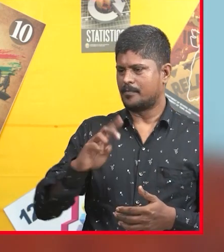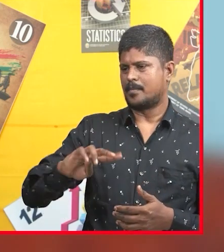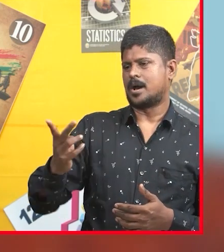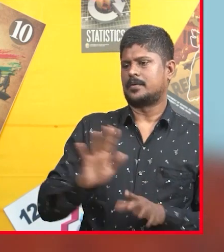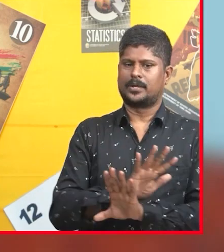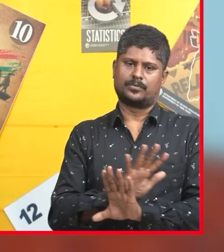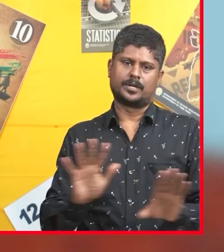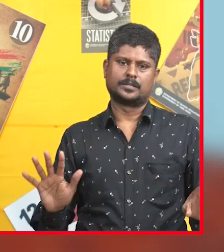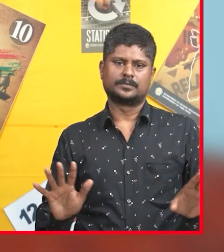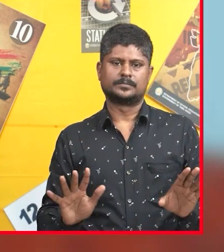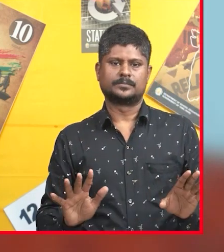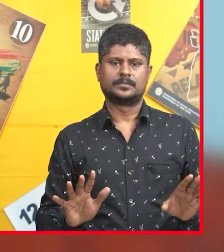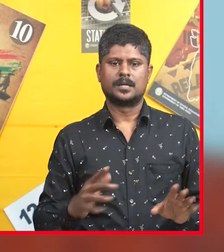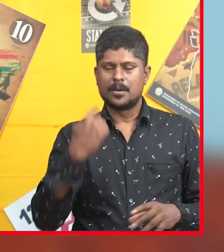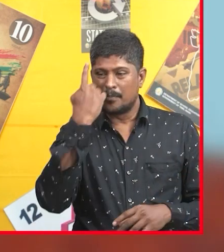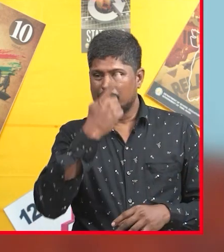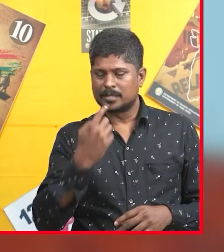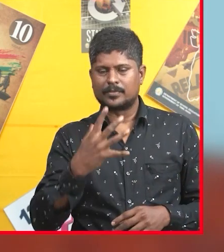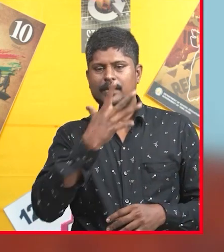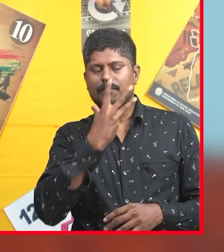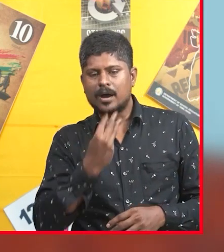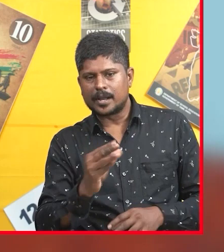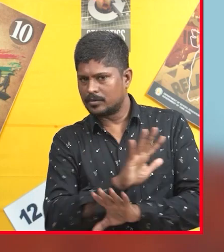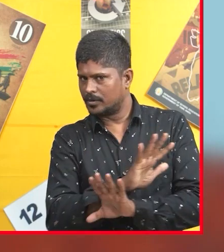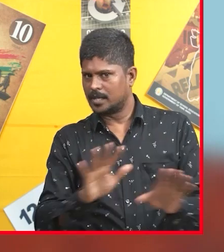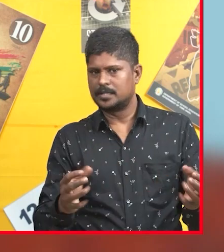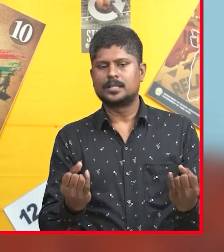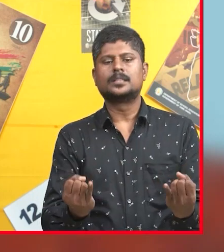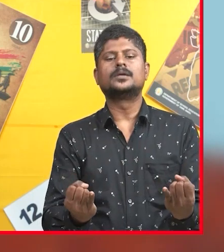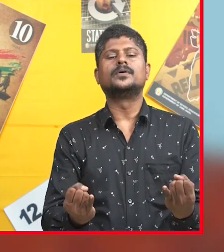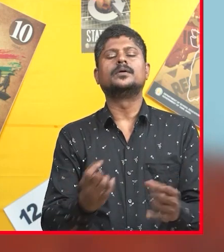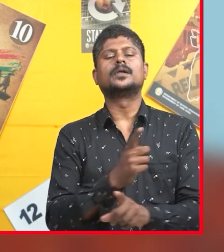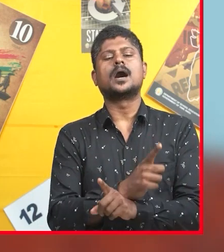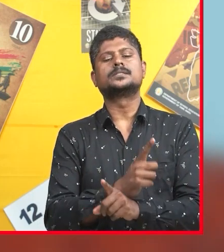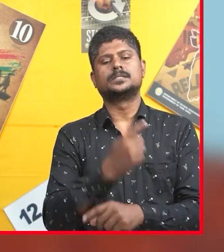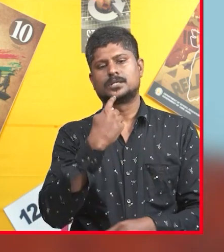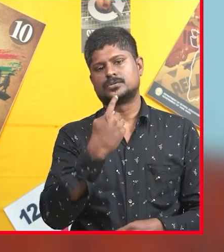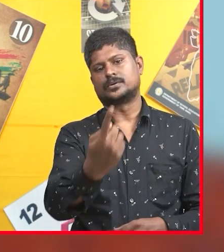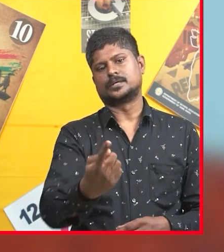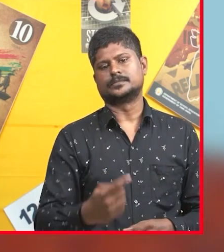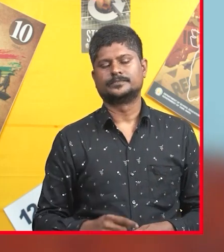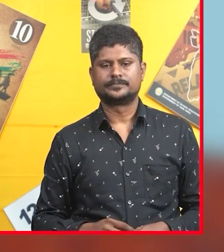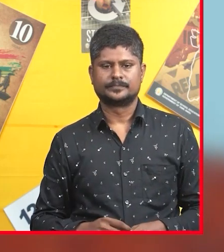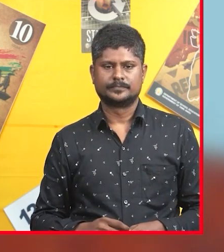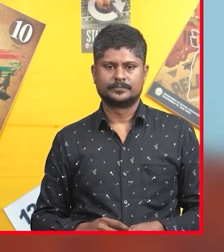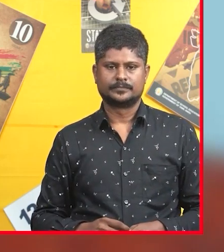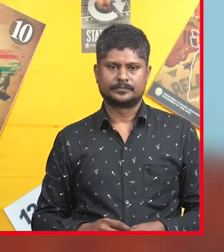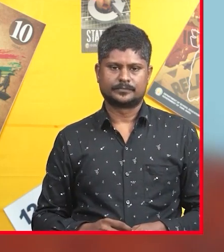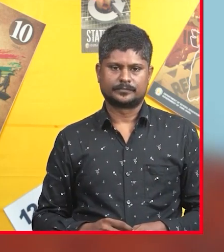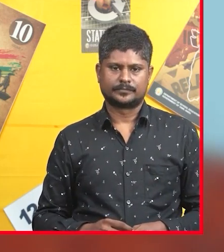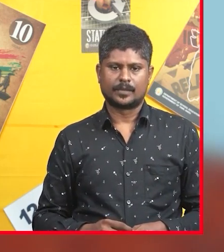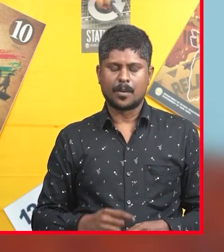வந்தோம் அப்படின்னு சொல்லிட்டு அவங்களுடைய மனம் வாடும் அப்படின்னு திருவள்ளுவர் திருக்குறள்ல இந்த குறளை சொல்லியிருக்காரு.